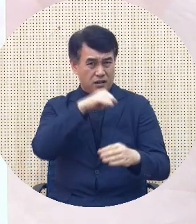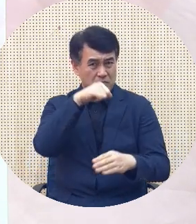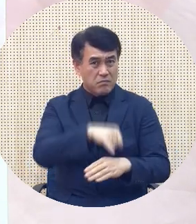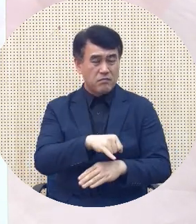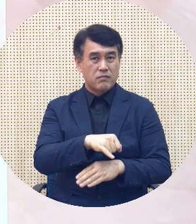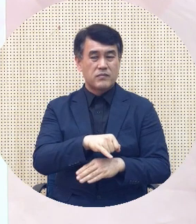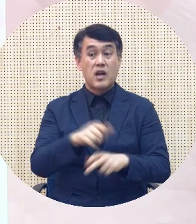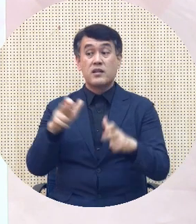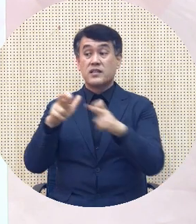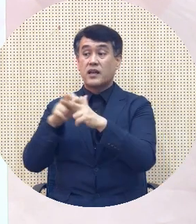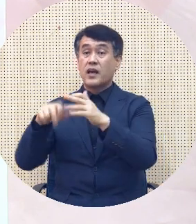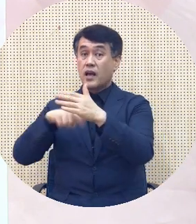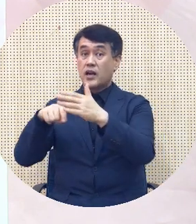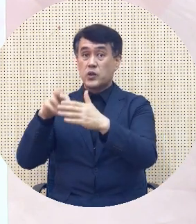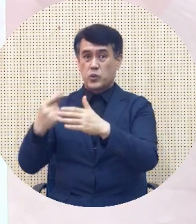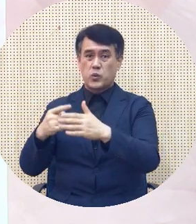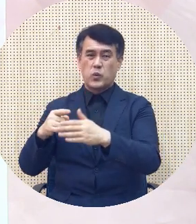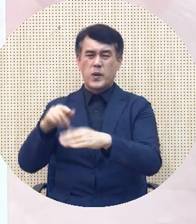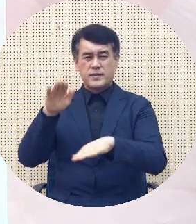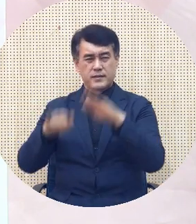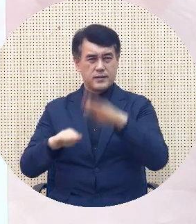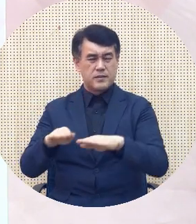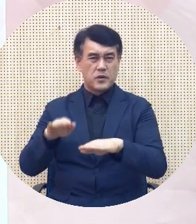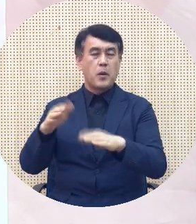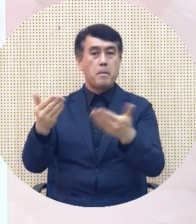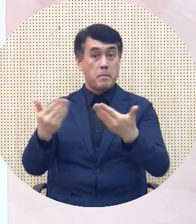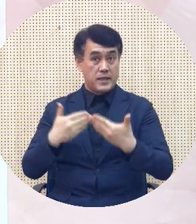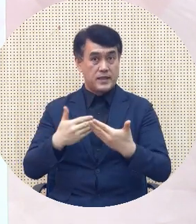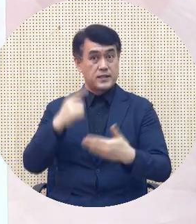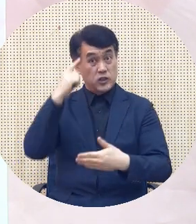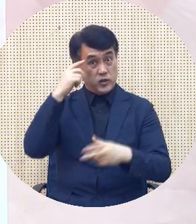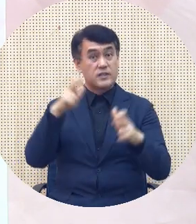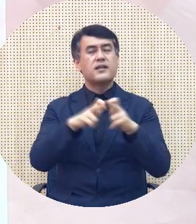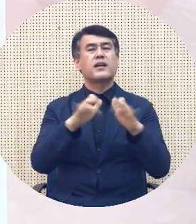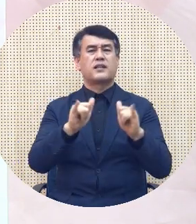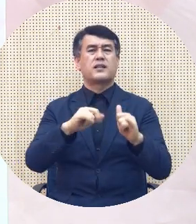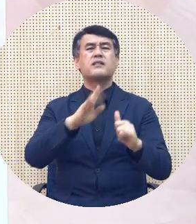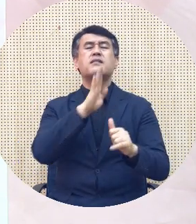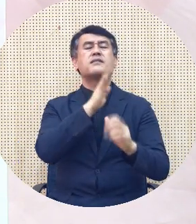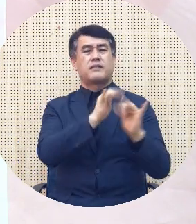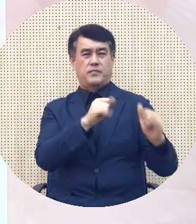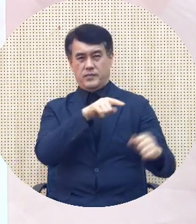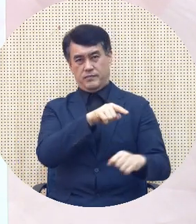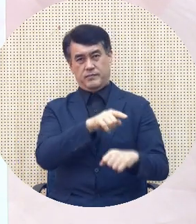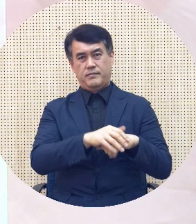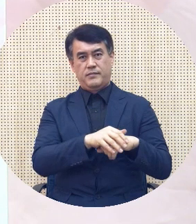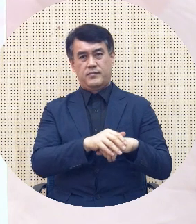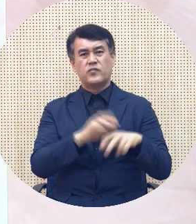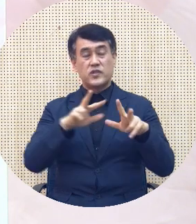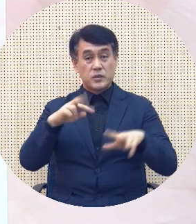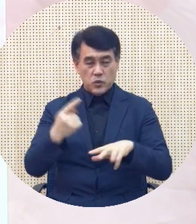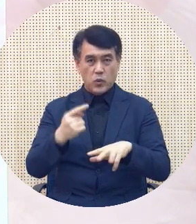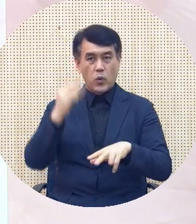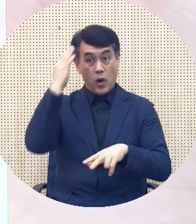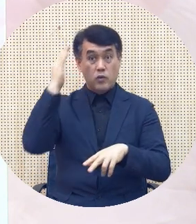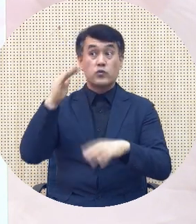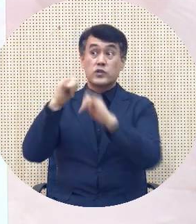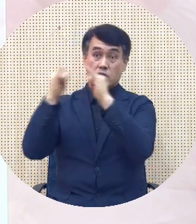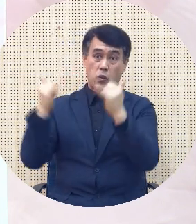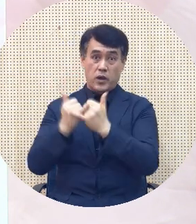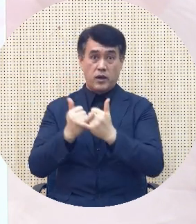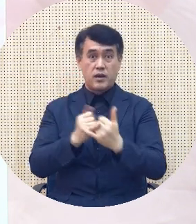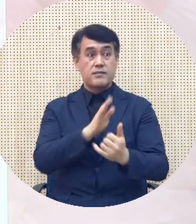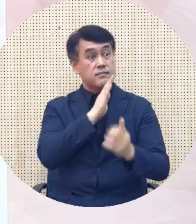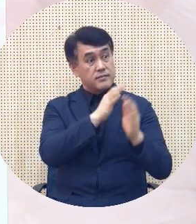장애계 안에서도 사회와 차별을 겪고 있는 정신장애인 당사자들입니다. 지금도 우리 사회는 당사자들을